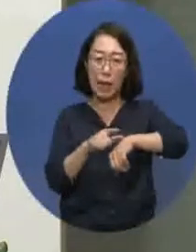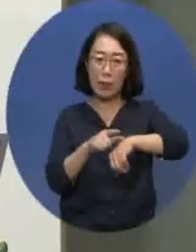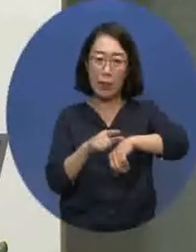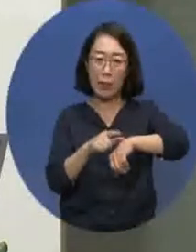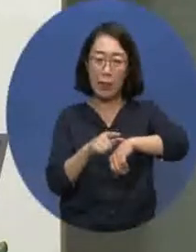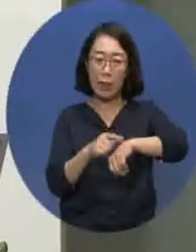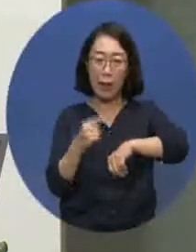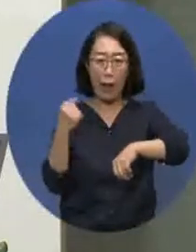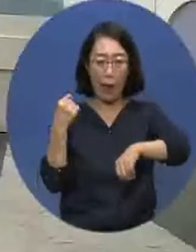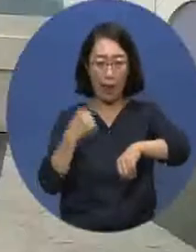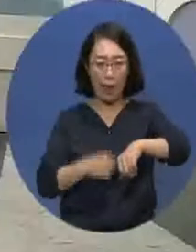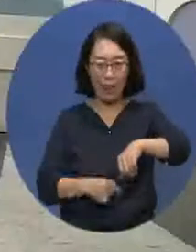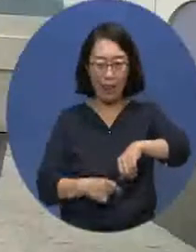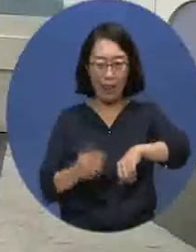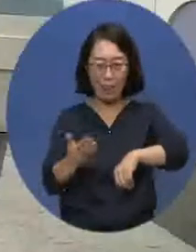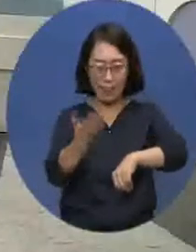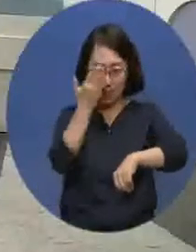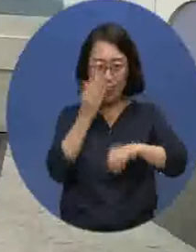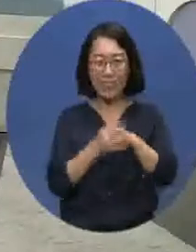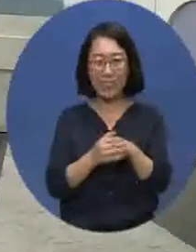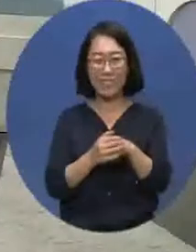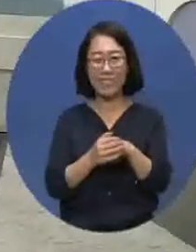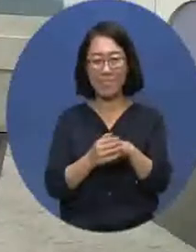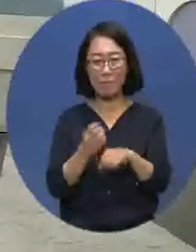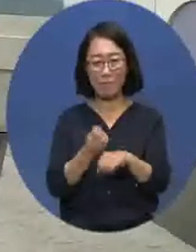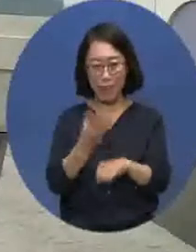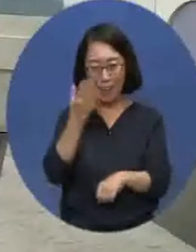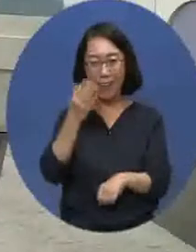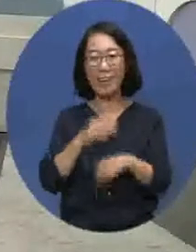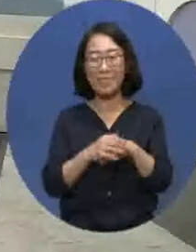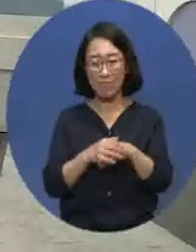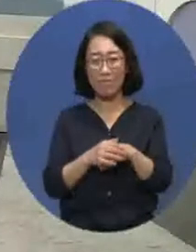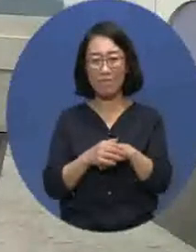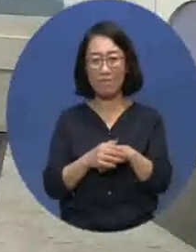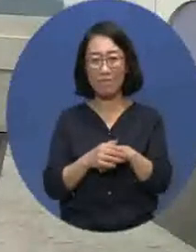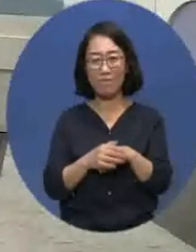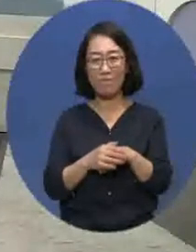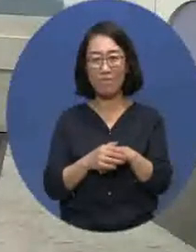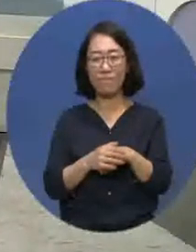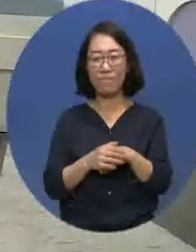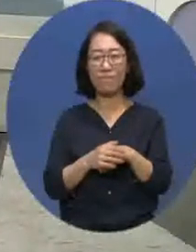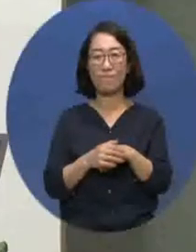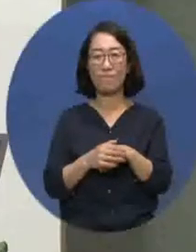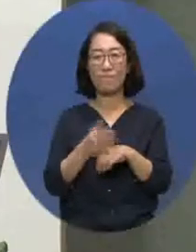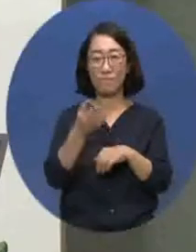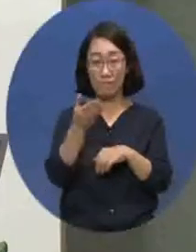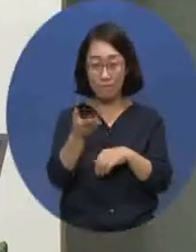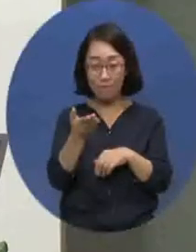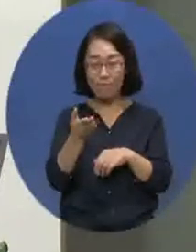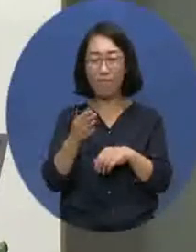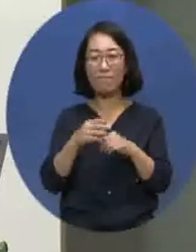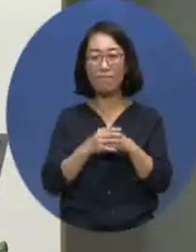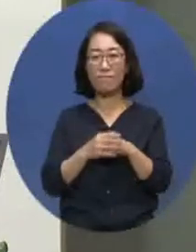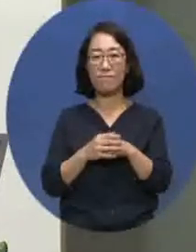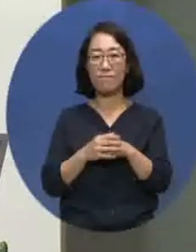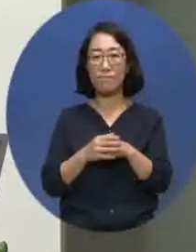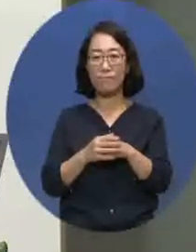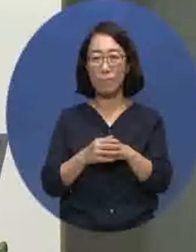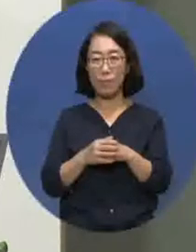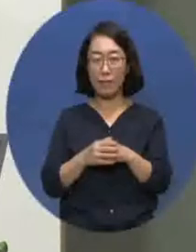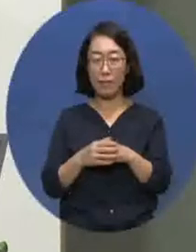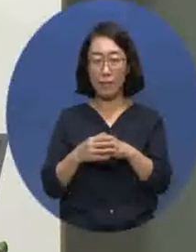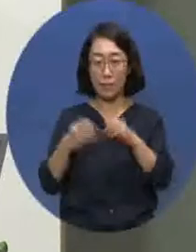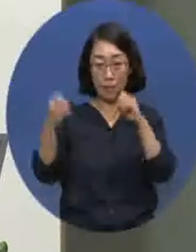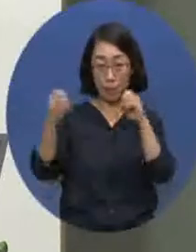다른거 같아요 왜 그 때 살기 위해서 사상 아니에요 그래서 이제 예 이런 그 대담을